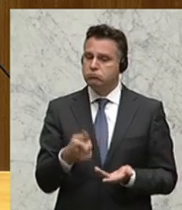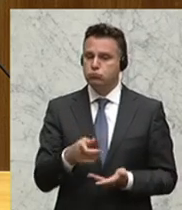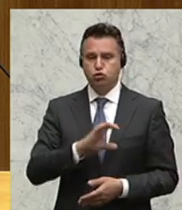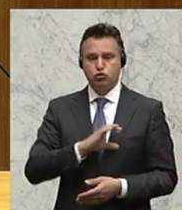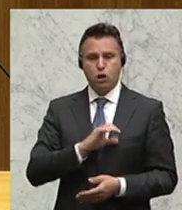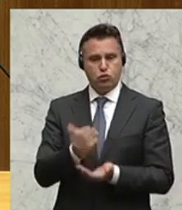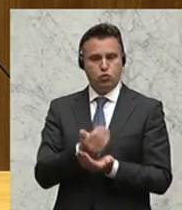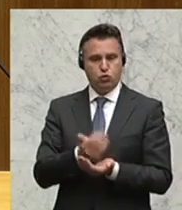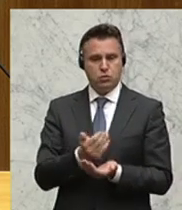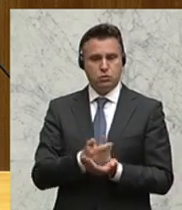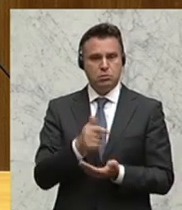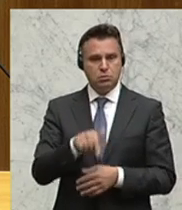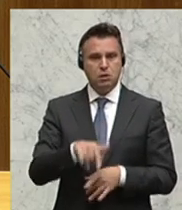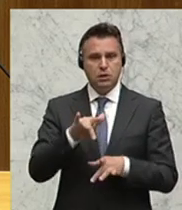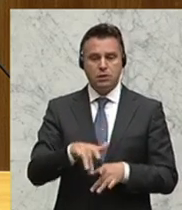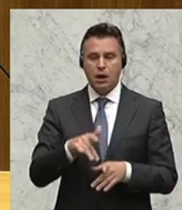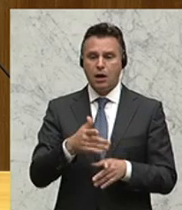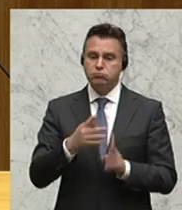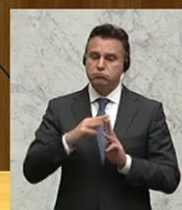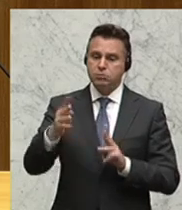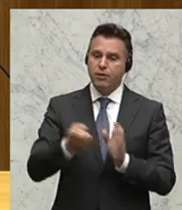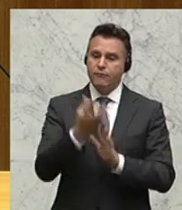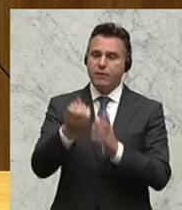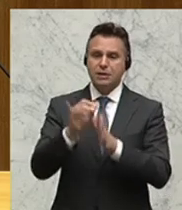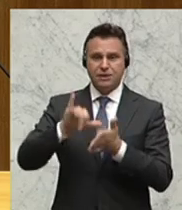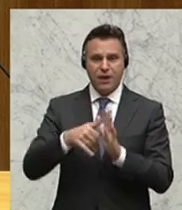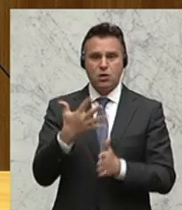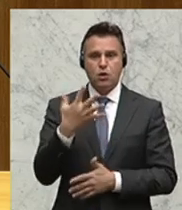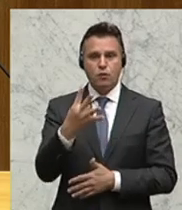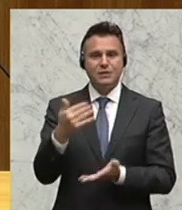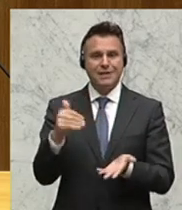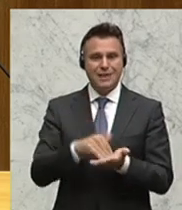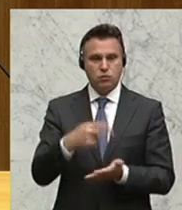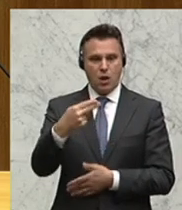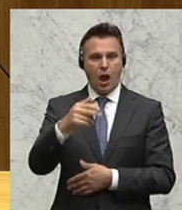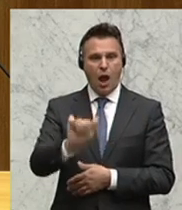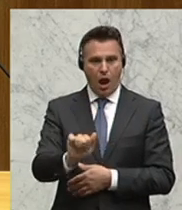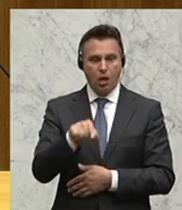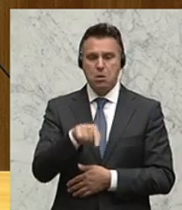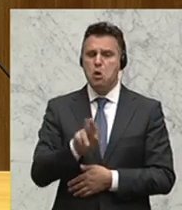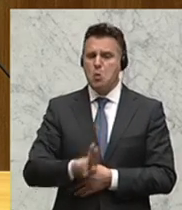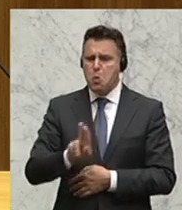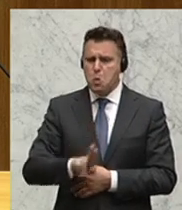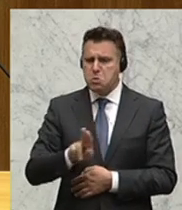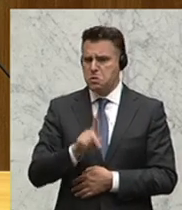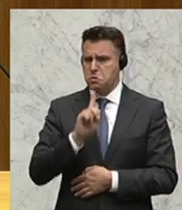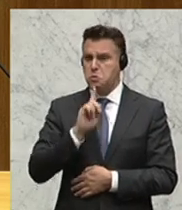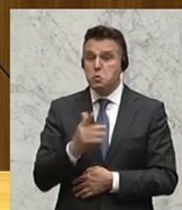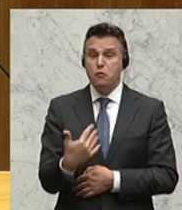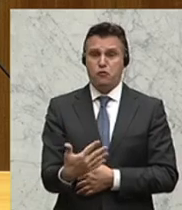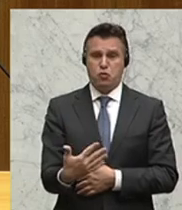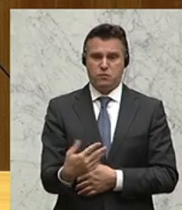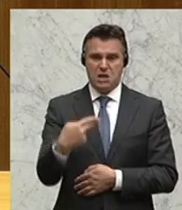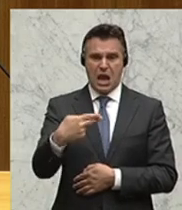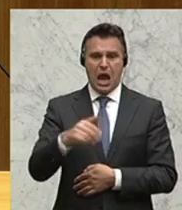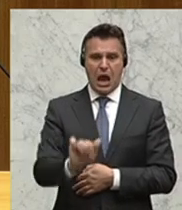worum geht es da von der Rebfläche? Österreich hat eine Rebfläche von 45.000 Hektar und die aktuelle Uhudlerfläche beträgt 50 Hektar. Also